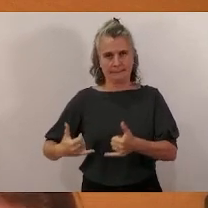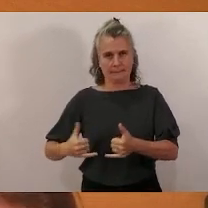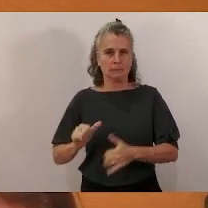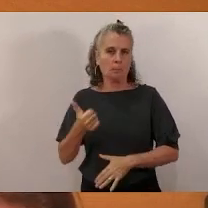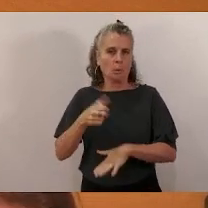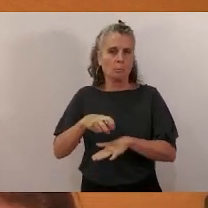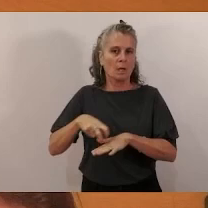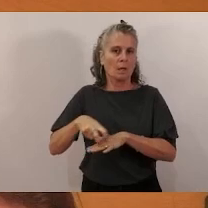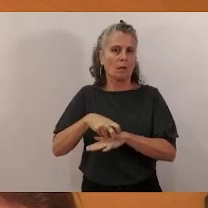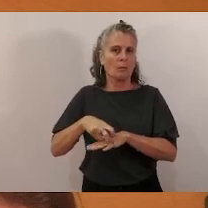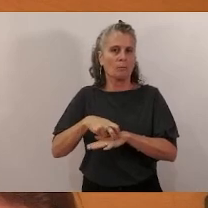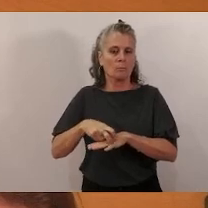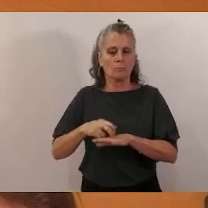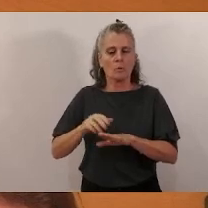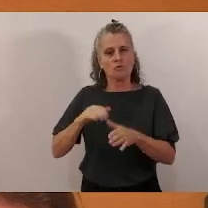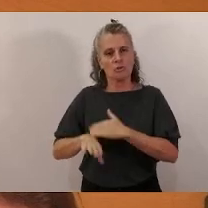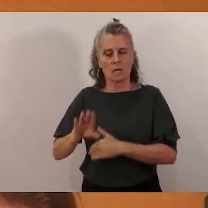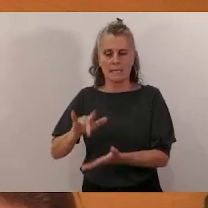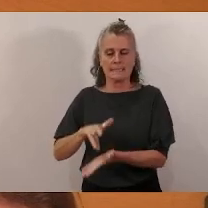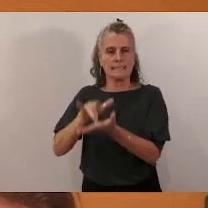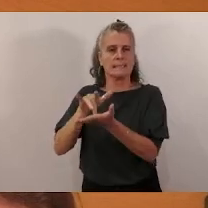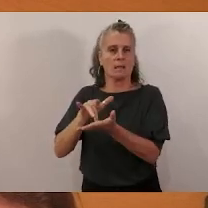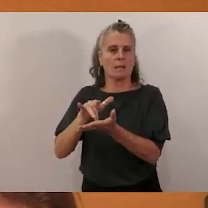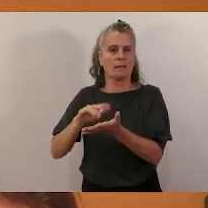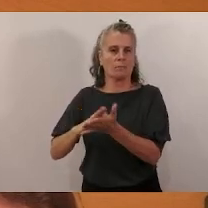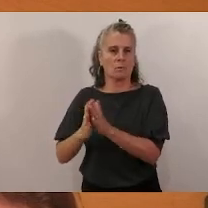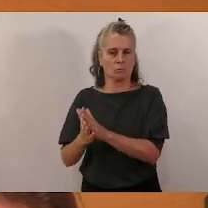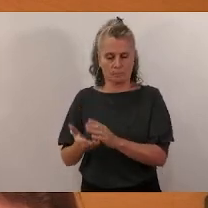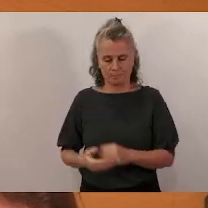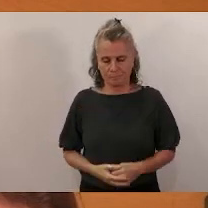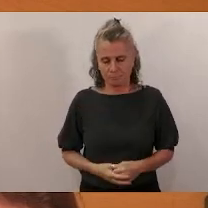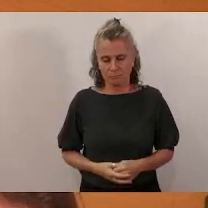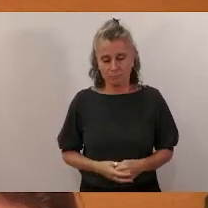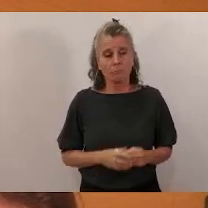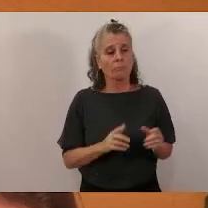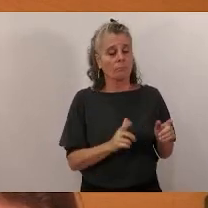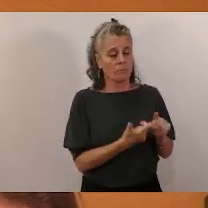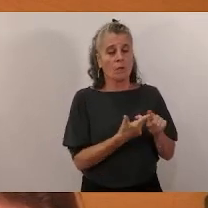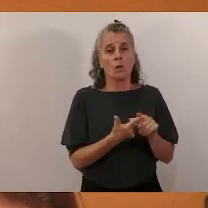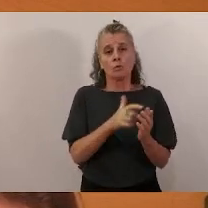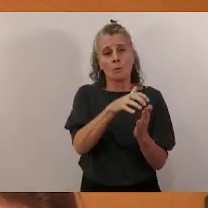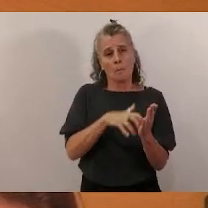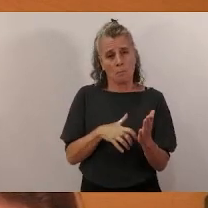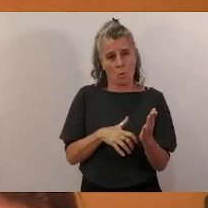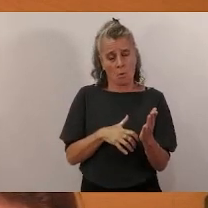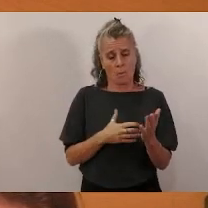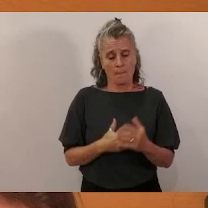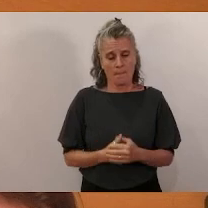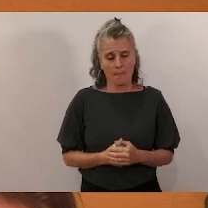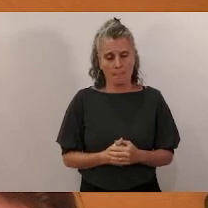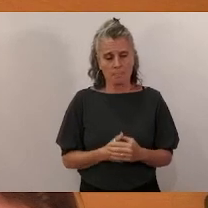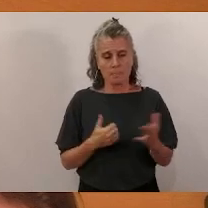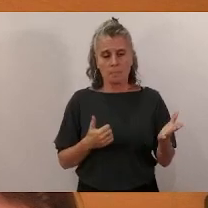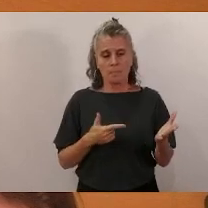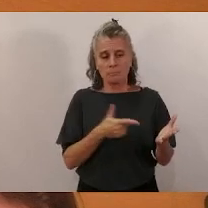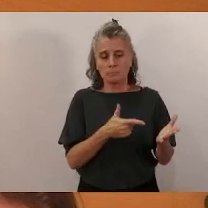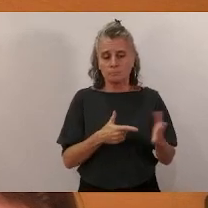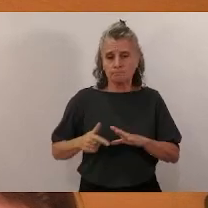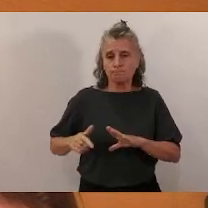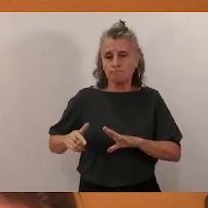des associations. Le rapport numéro 2 porte sur pareil, des associations proposant de nouveaux